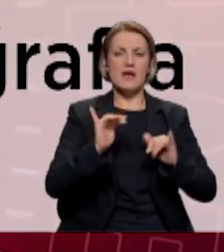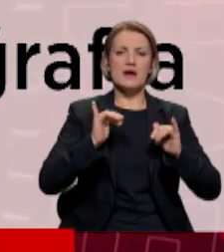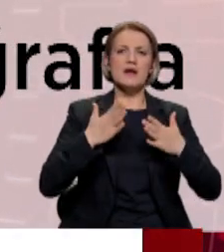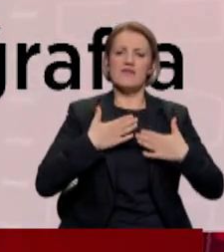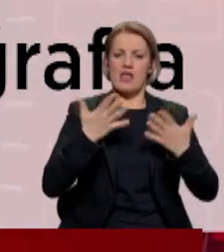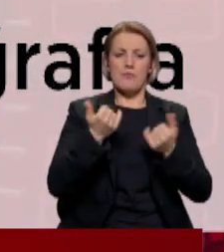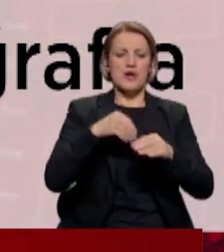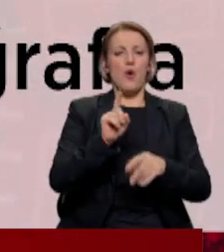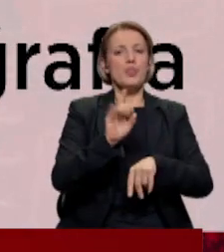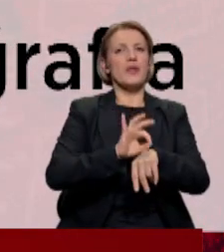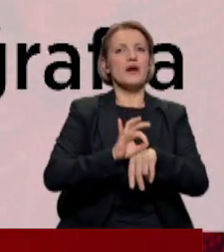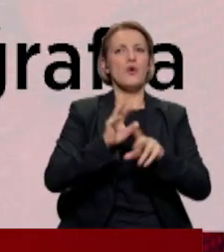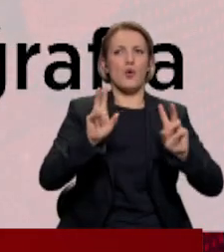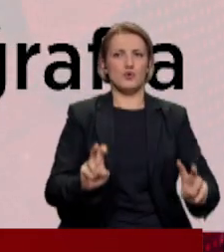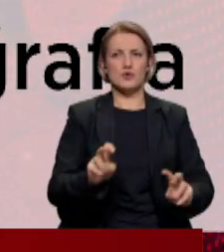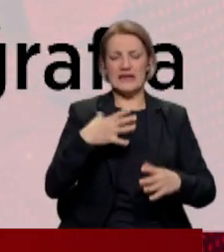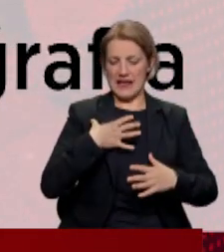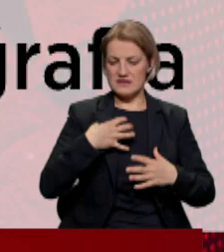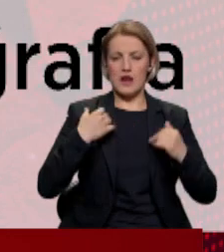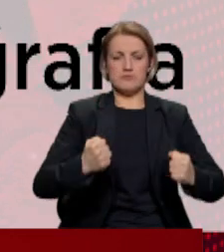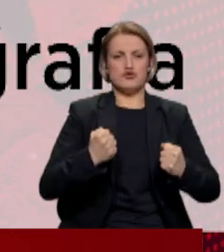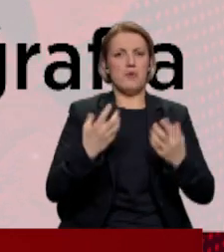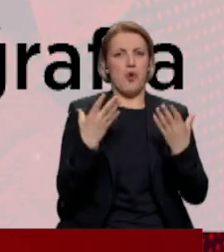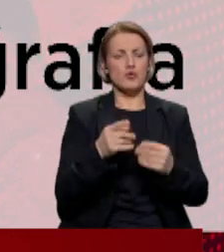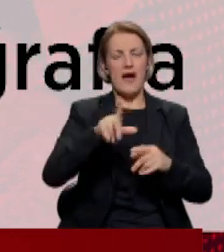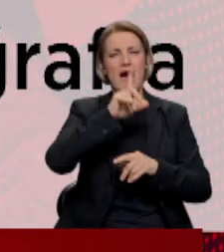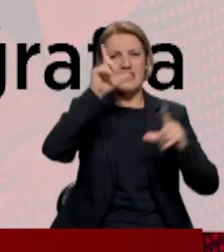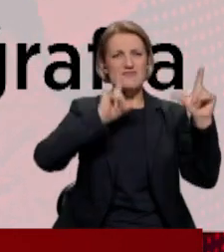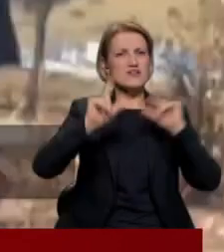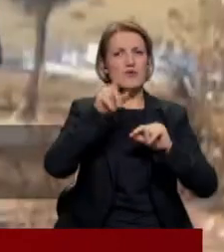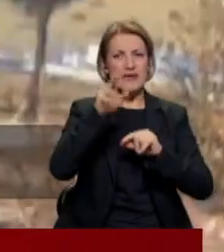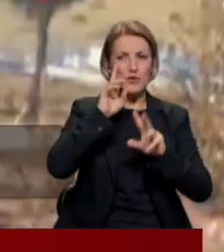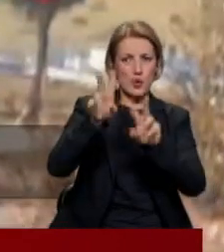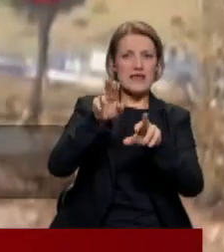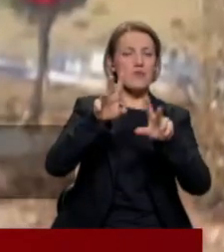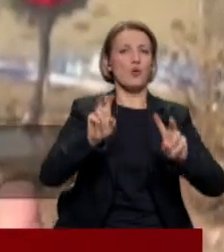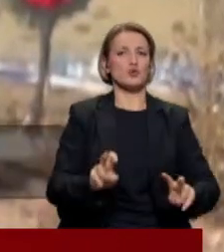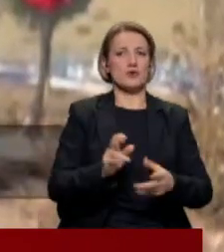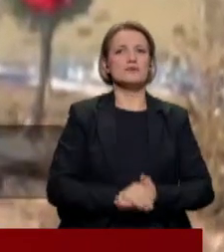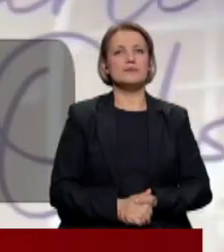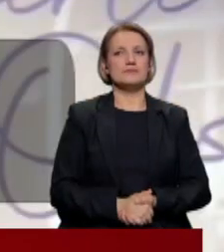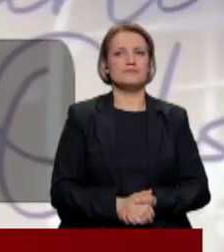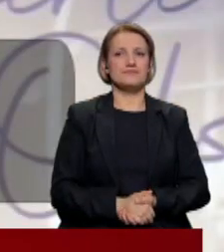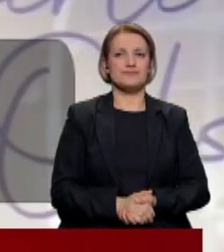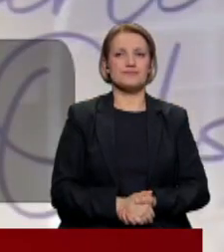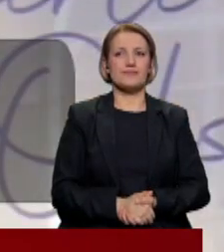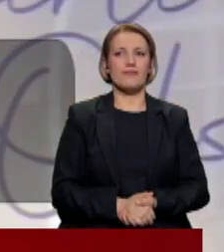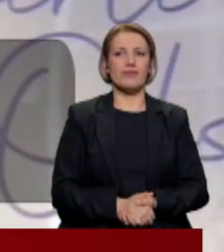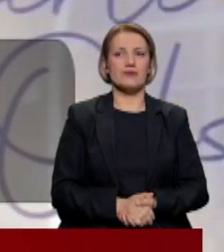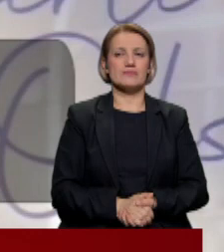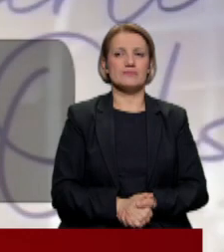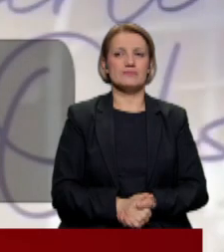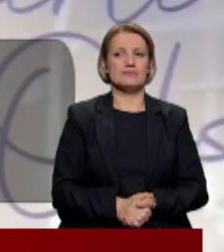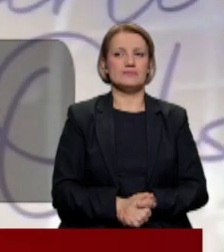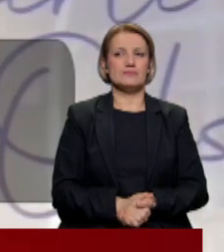dakika oturduk. Kendisi de kilolu biri olduğu için her yerde fotoğrafta göründüğü gibi oturuyor. Devletin çivisi çıkmış durumda. Bu vatandaşın